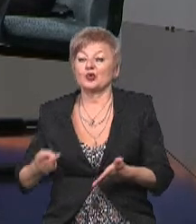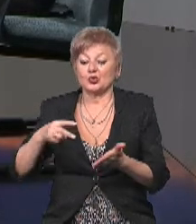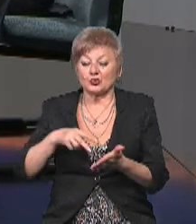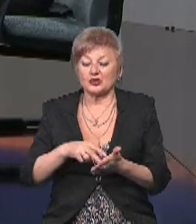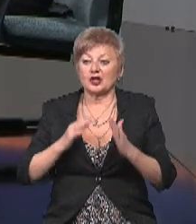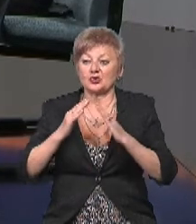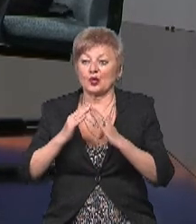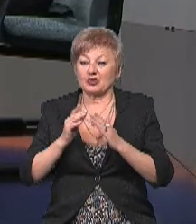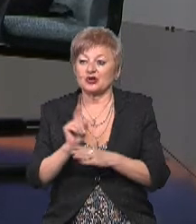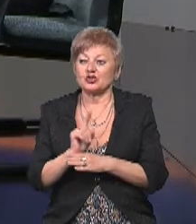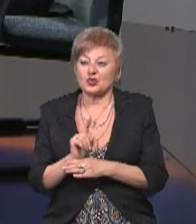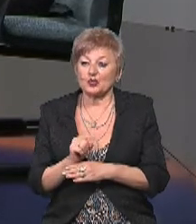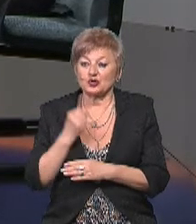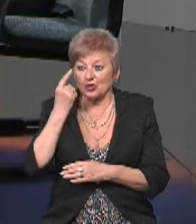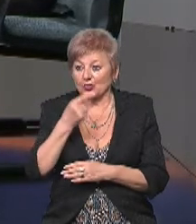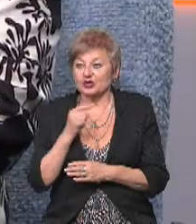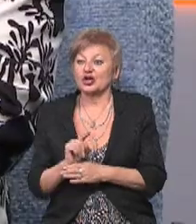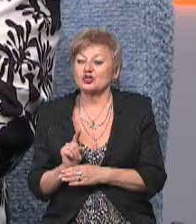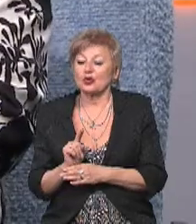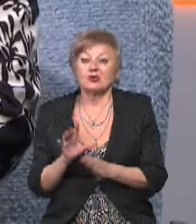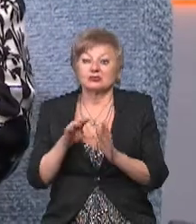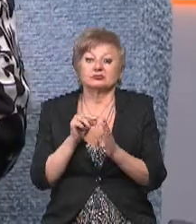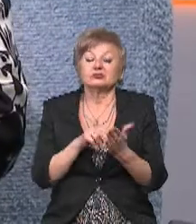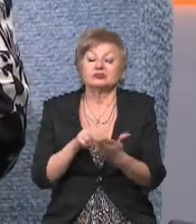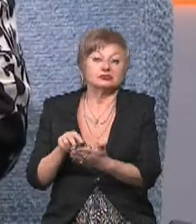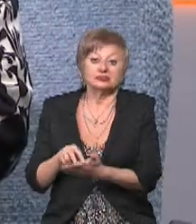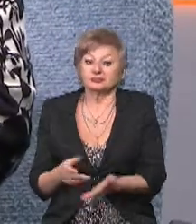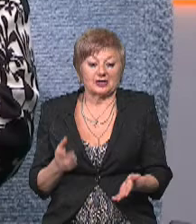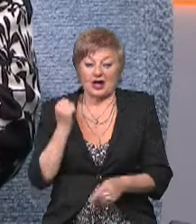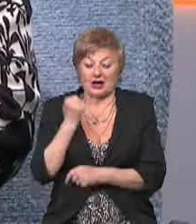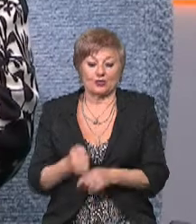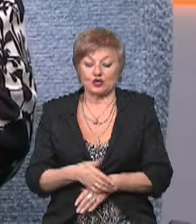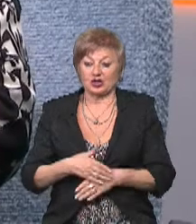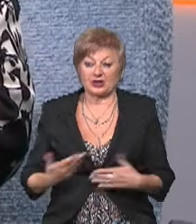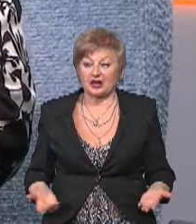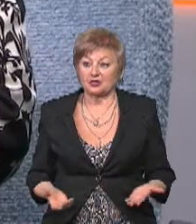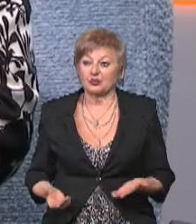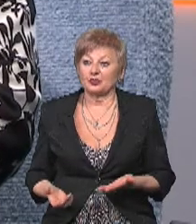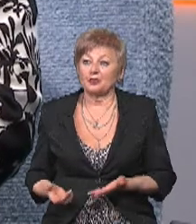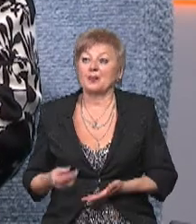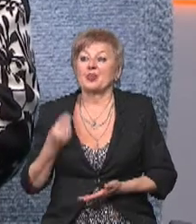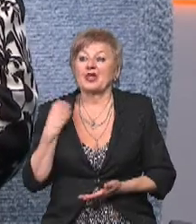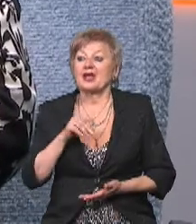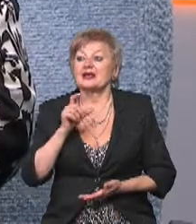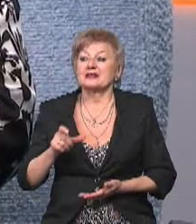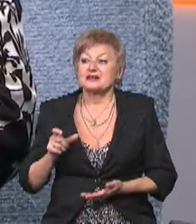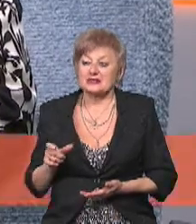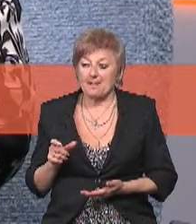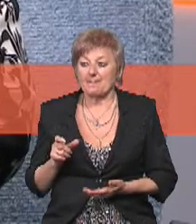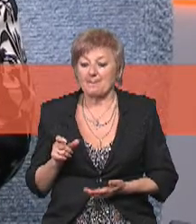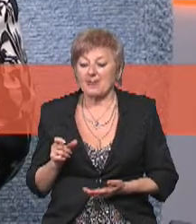домовые, индивидуальные счетчики. Представьте, как нам выделить тяжело бригади. Я думаю, що запоріжці не